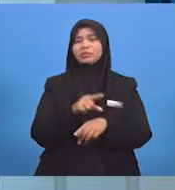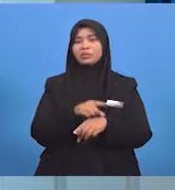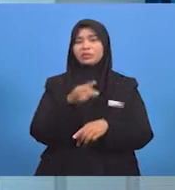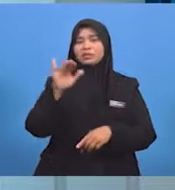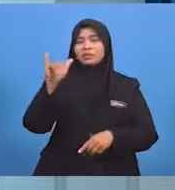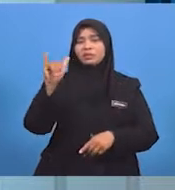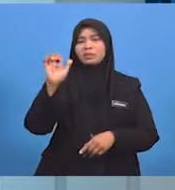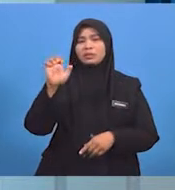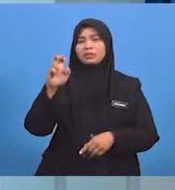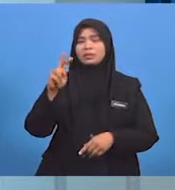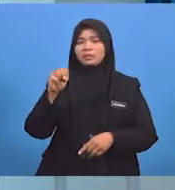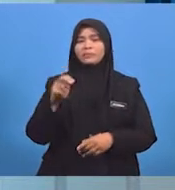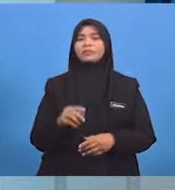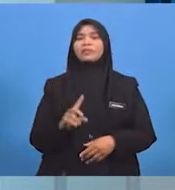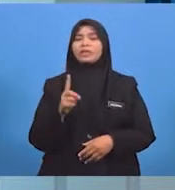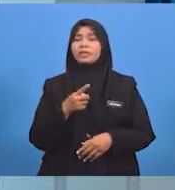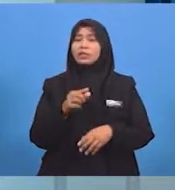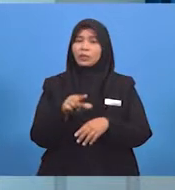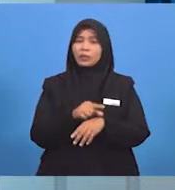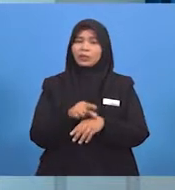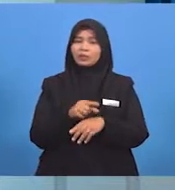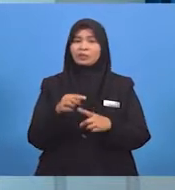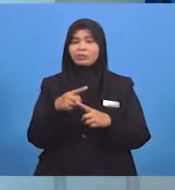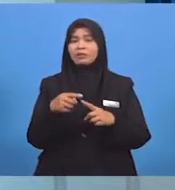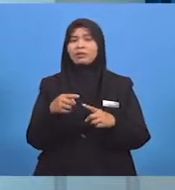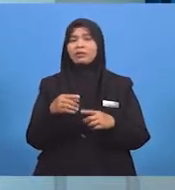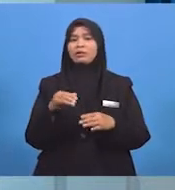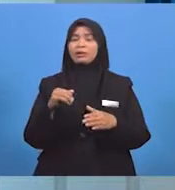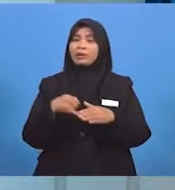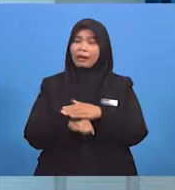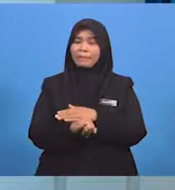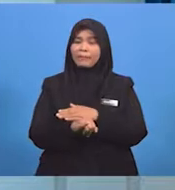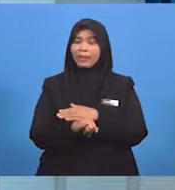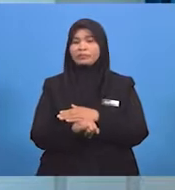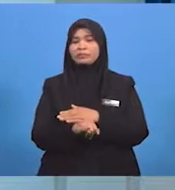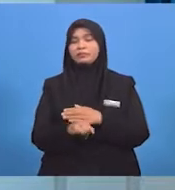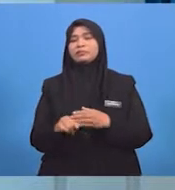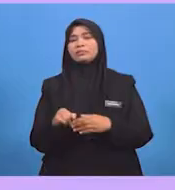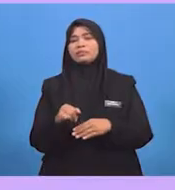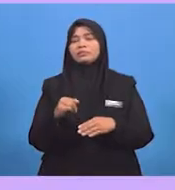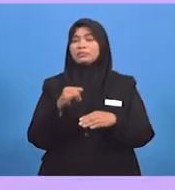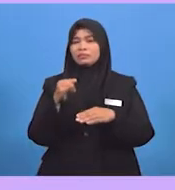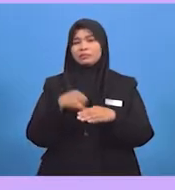perlukan mata wang asing semasa mengimport barang-barang dan perkhidmatan dari luar negara.